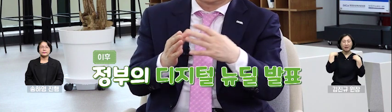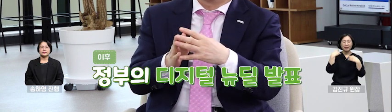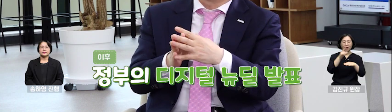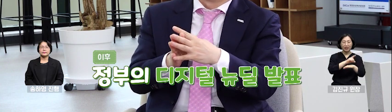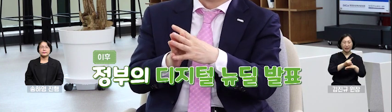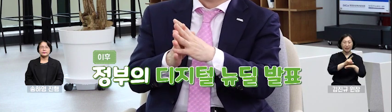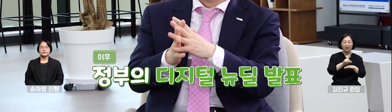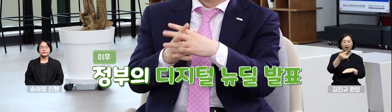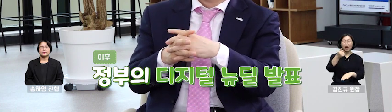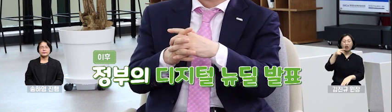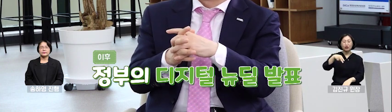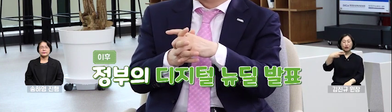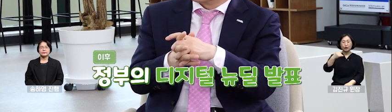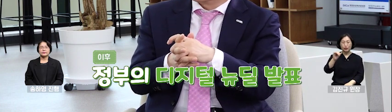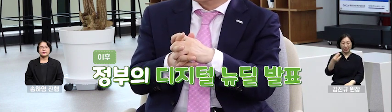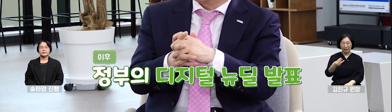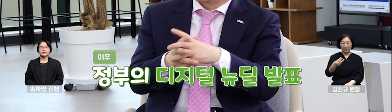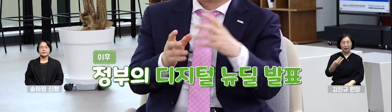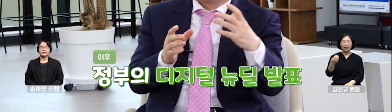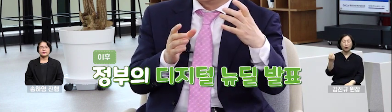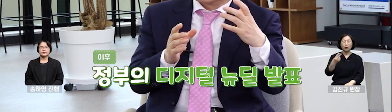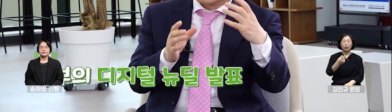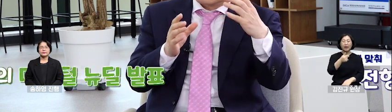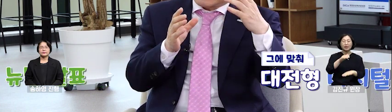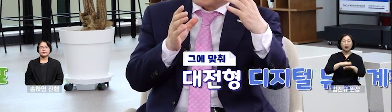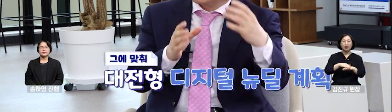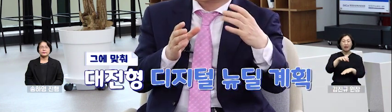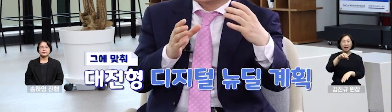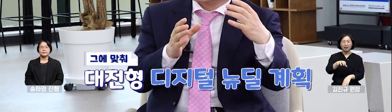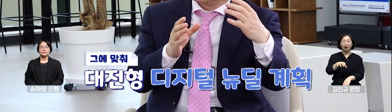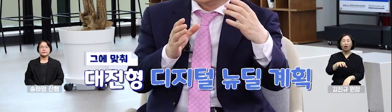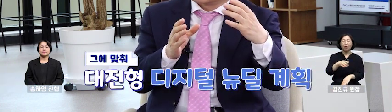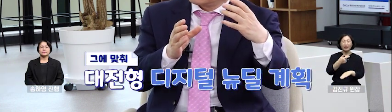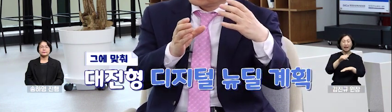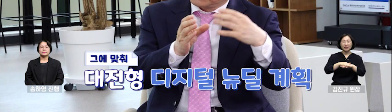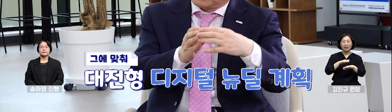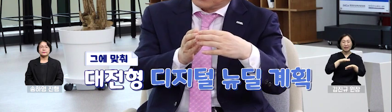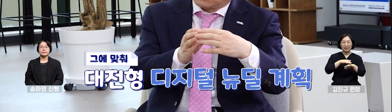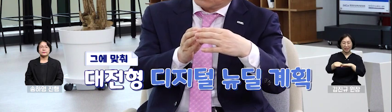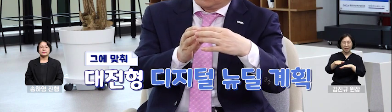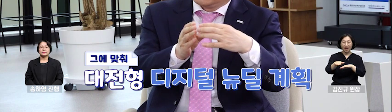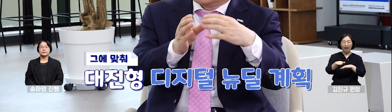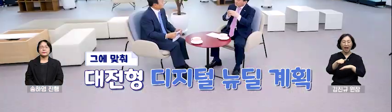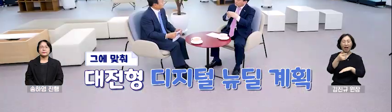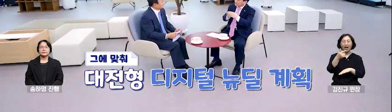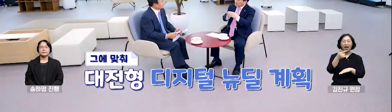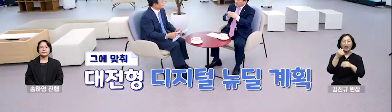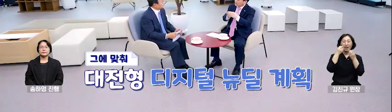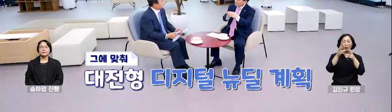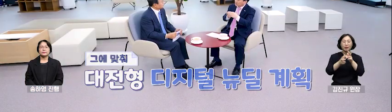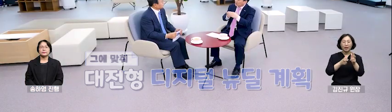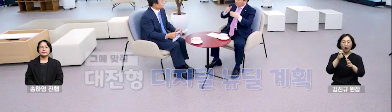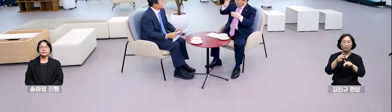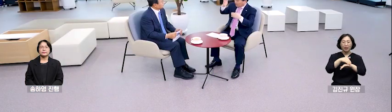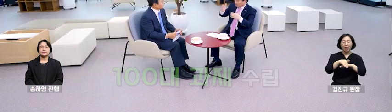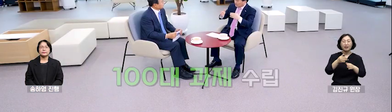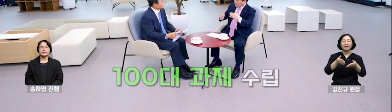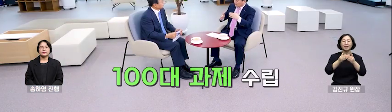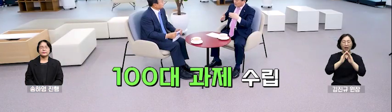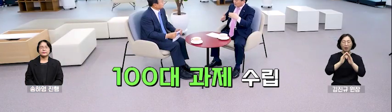개념이 나왔고 으 어 대전에서도 디지털 대전형 디지털 uz 계획도 수립하고 그 수준에 맞춰